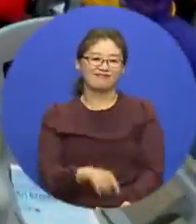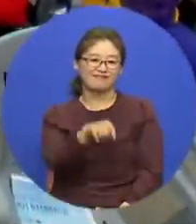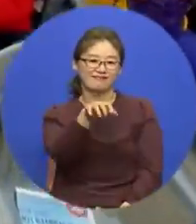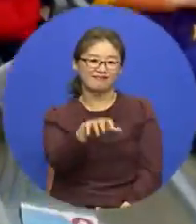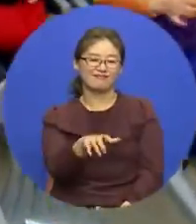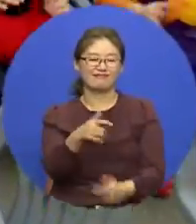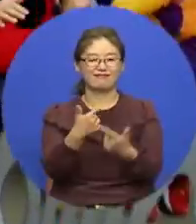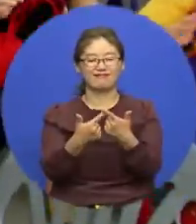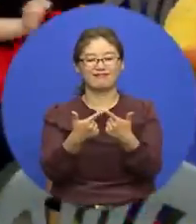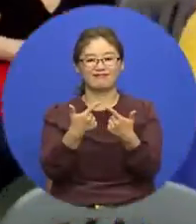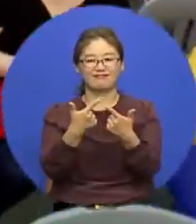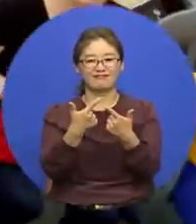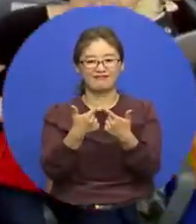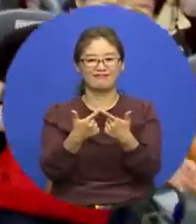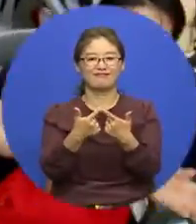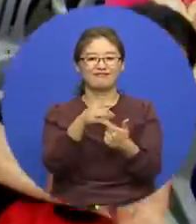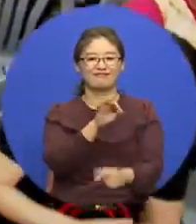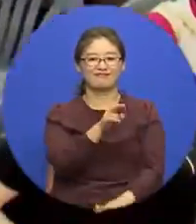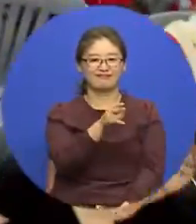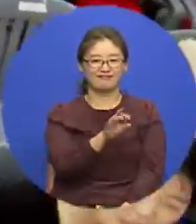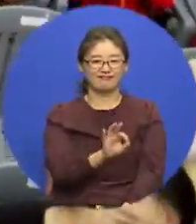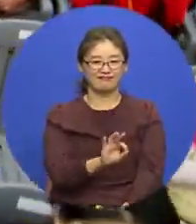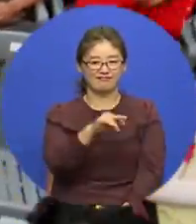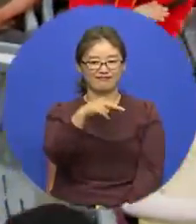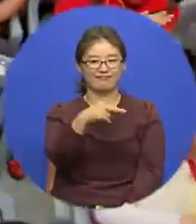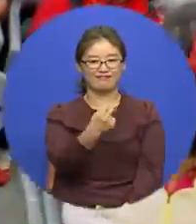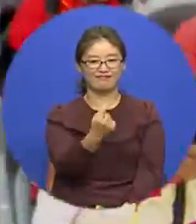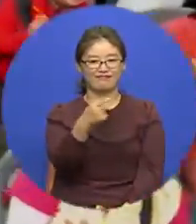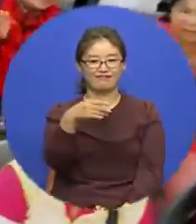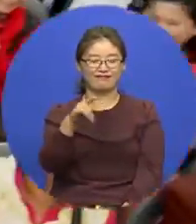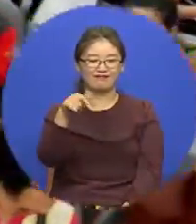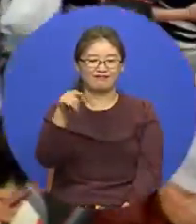여기 흥부산 영도 대성대